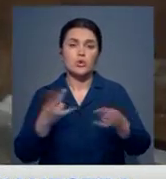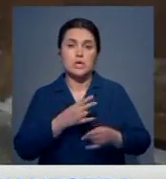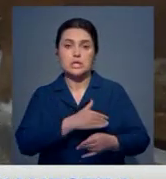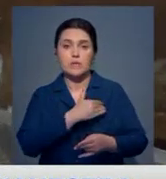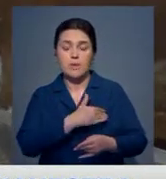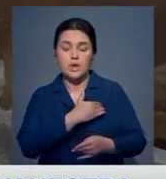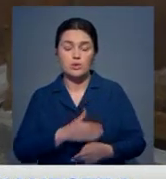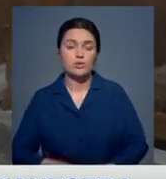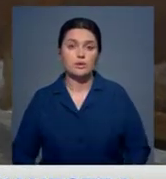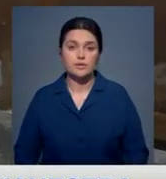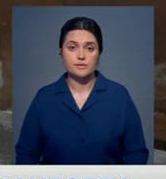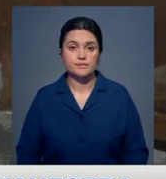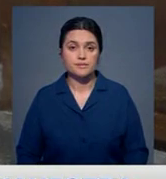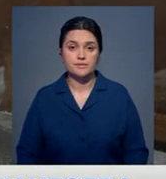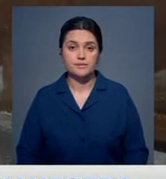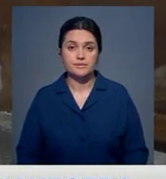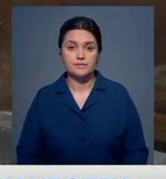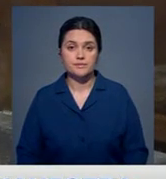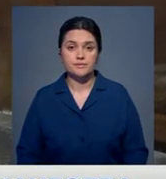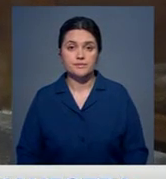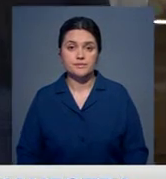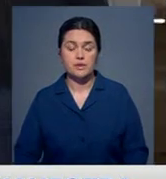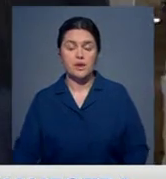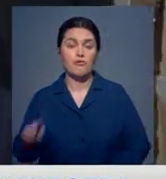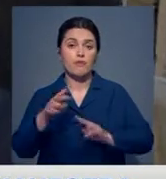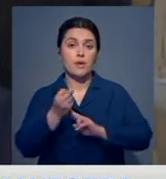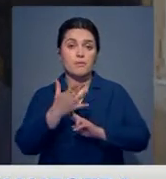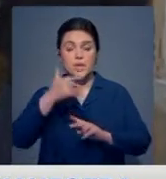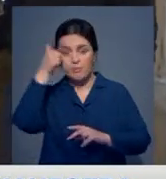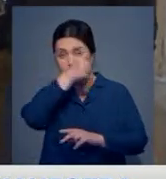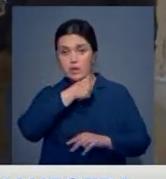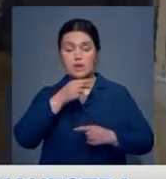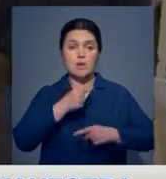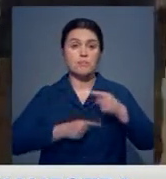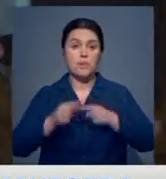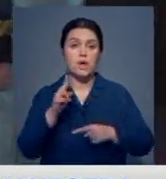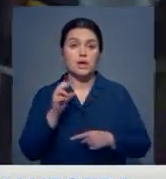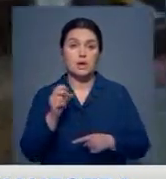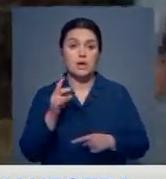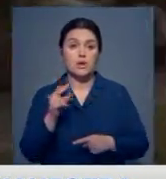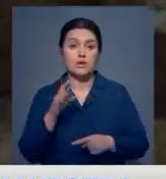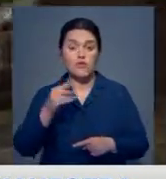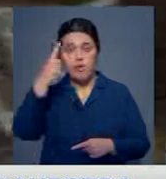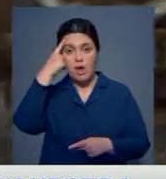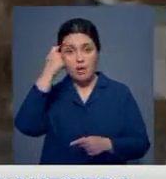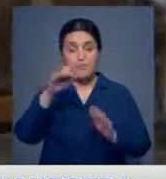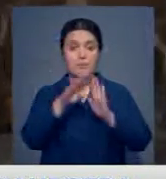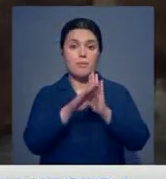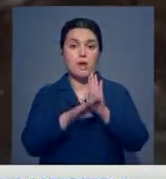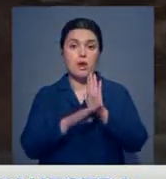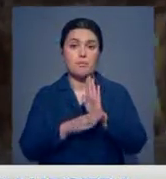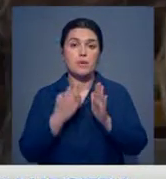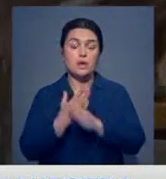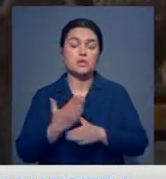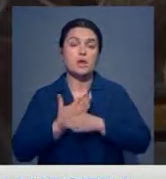сепарируем. Чтобы расширить собственное дело, в 2015 году предприниматель Марат Каликов обратился к программе поддержки субъектов малого